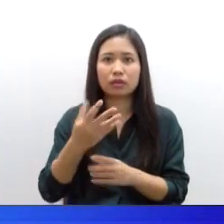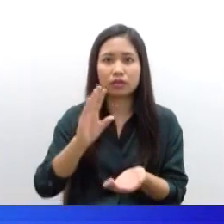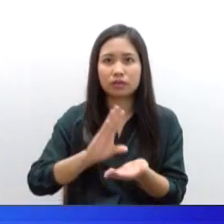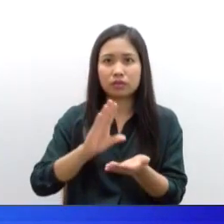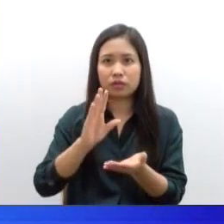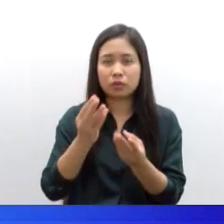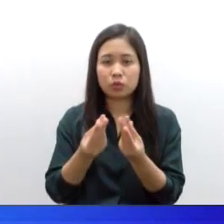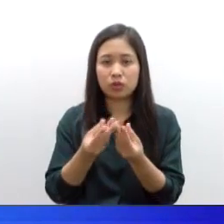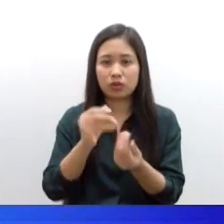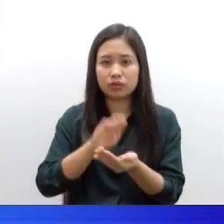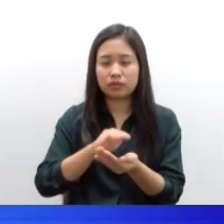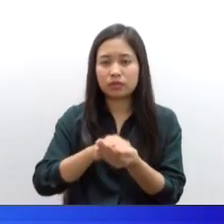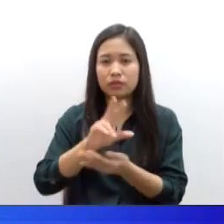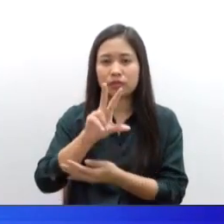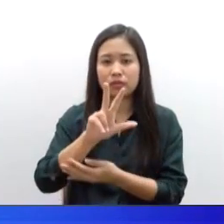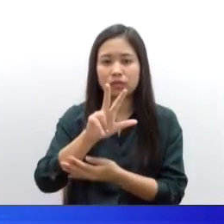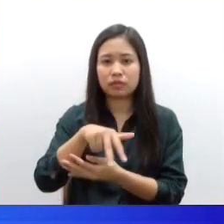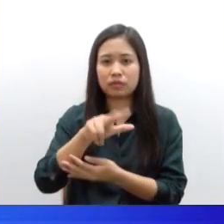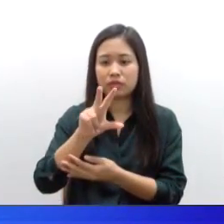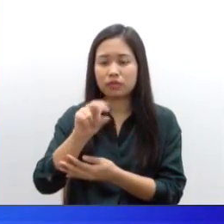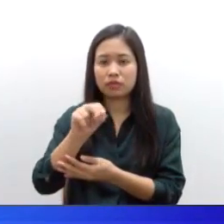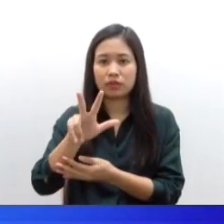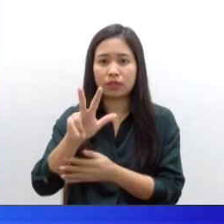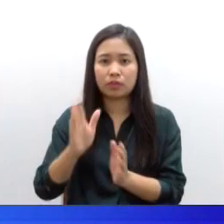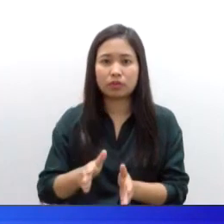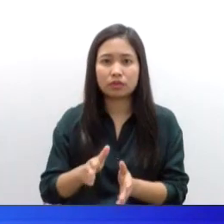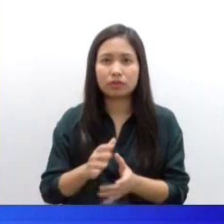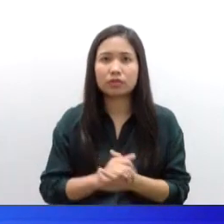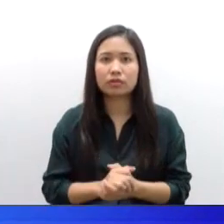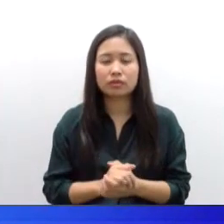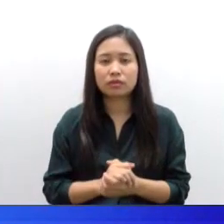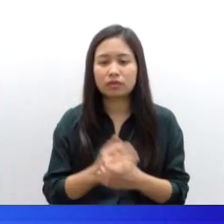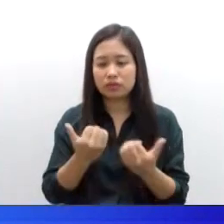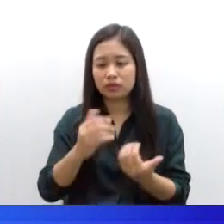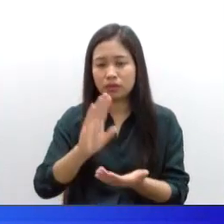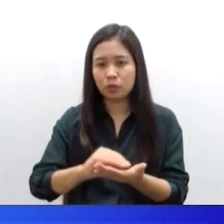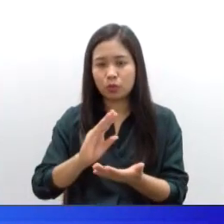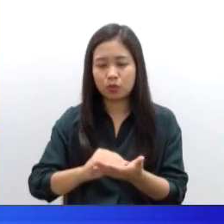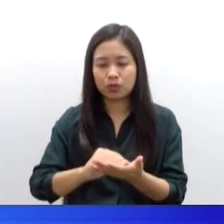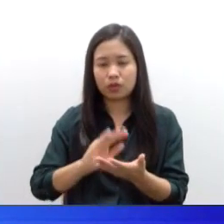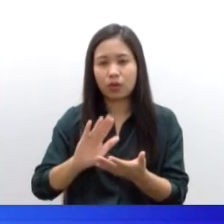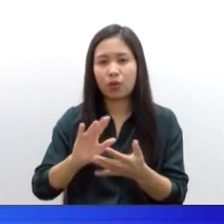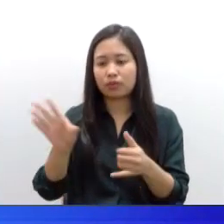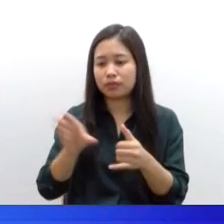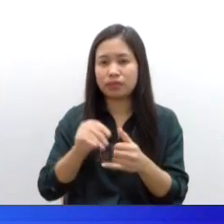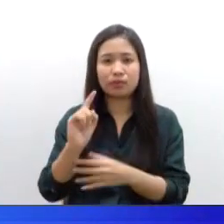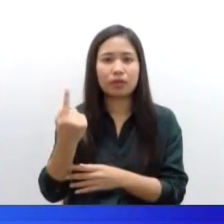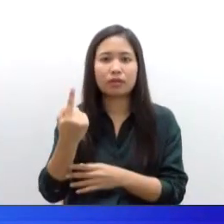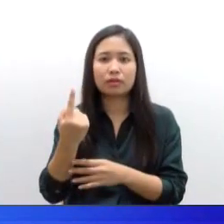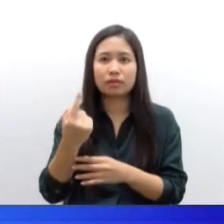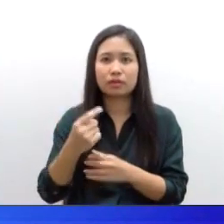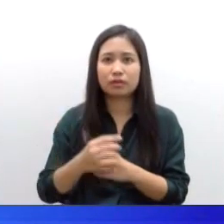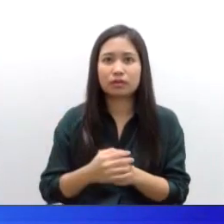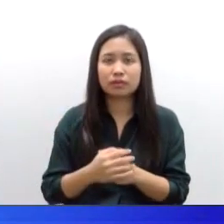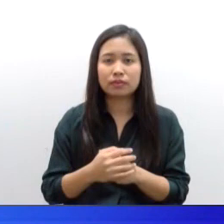อยู่ 3,033 คนนะครับซึ่งถ้าเราไปดูข้อมูลของผู้ติดเชื้อรายใหม่นะครับใน